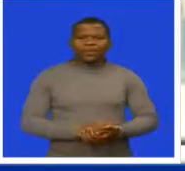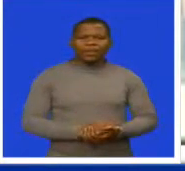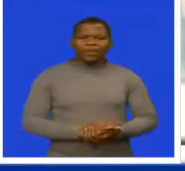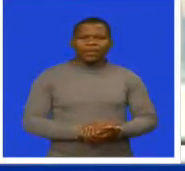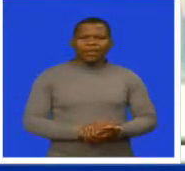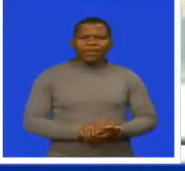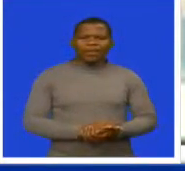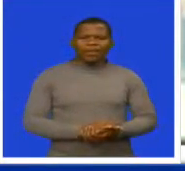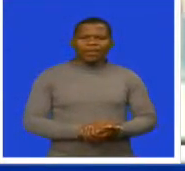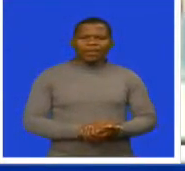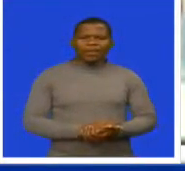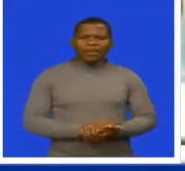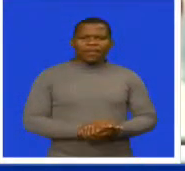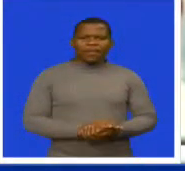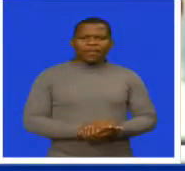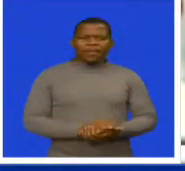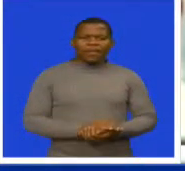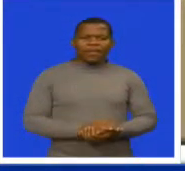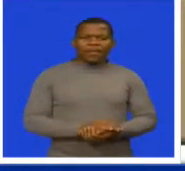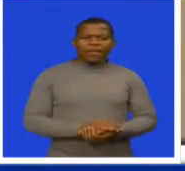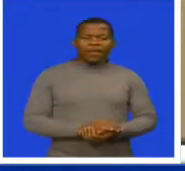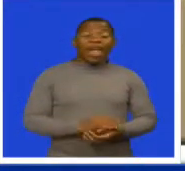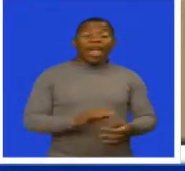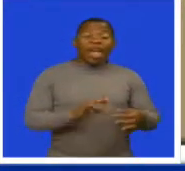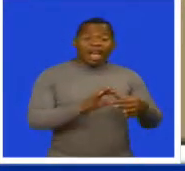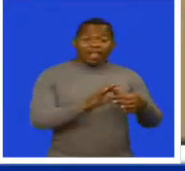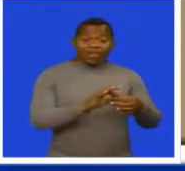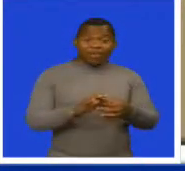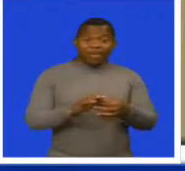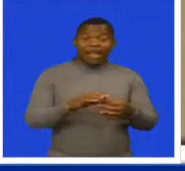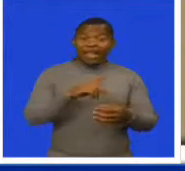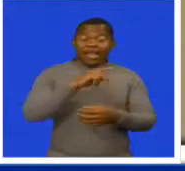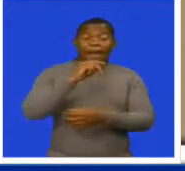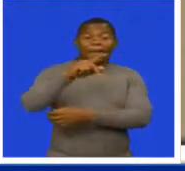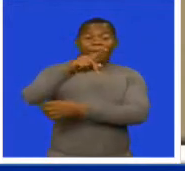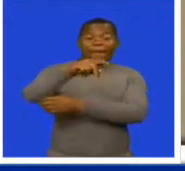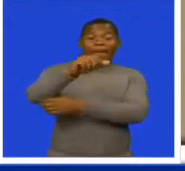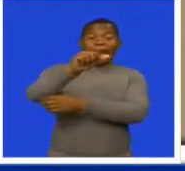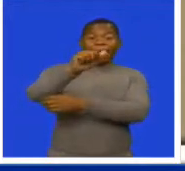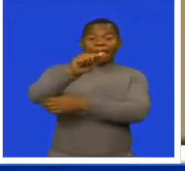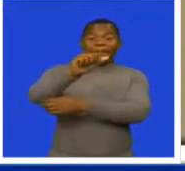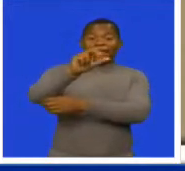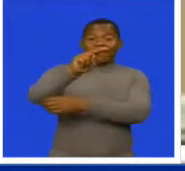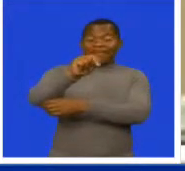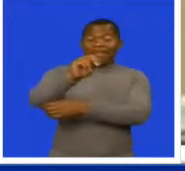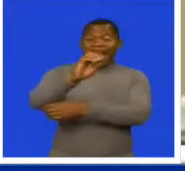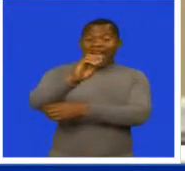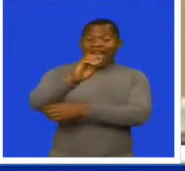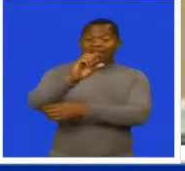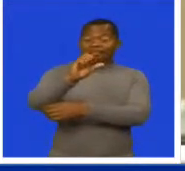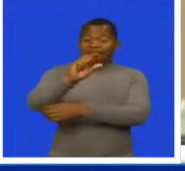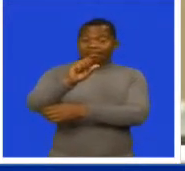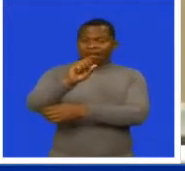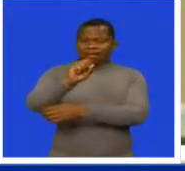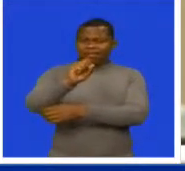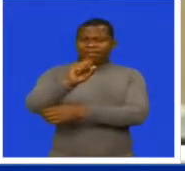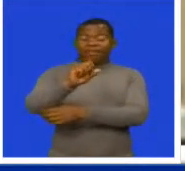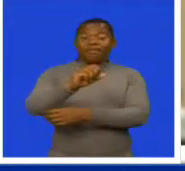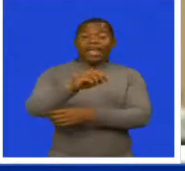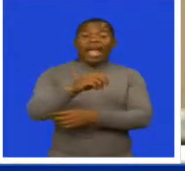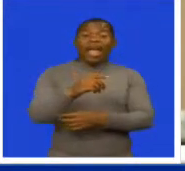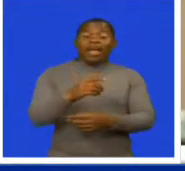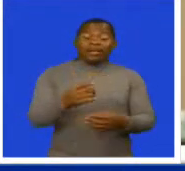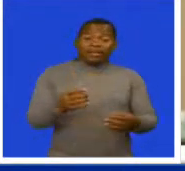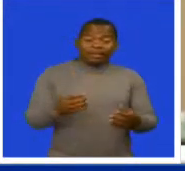Service Overseas lebuka kuthuthukisa imimango emavendi ehlukahlukene sikumisa umsebenzi wokubuketa ukuthi bantu abaseluhlangothini